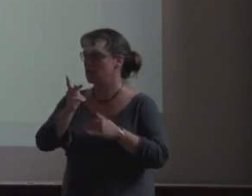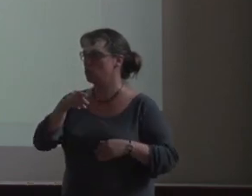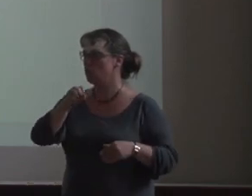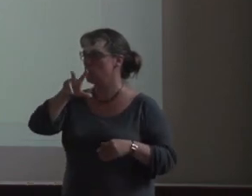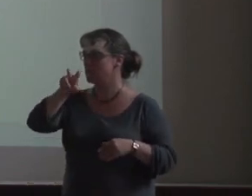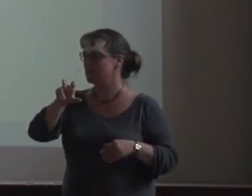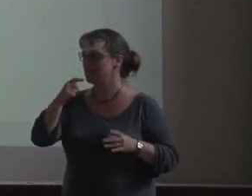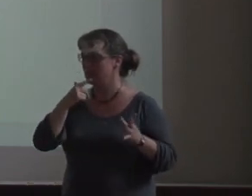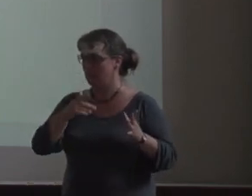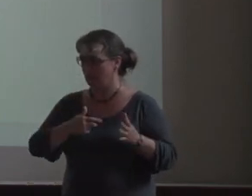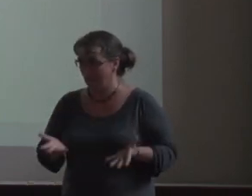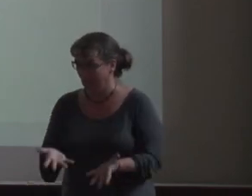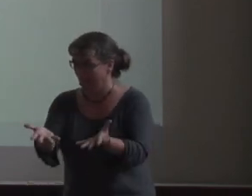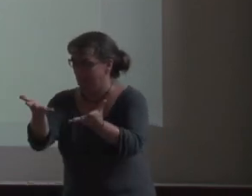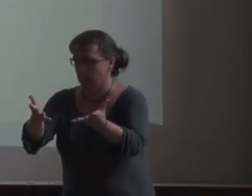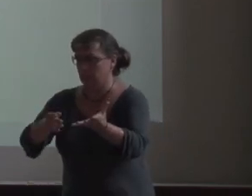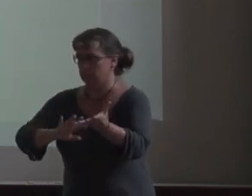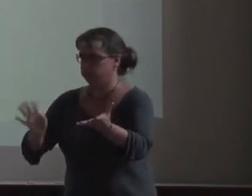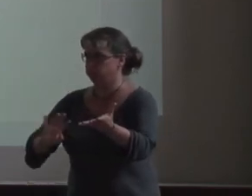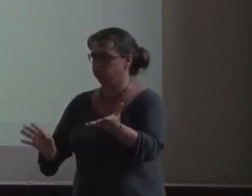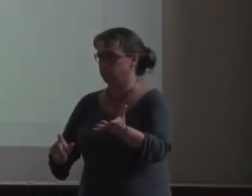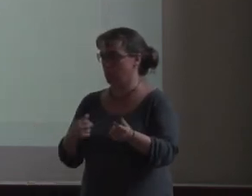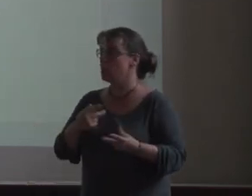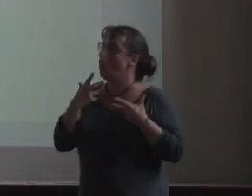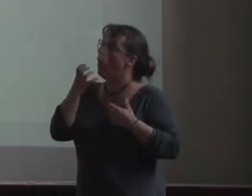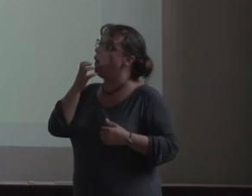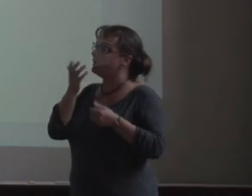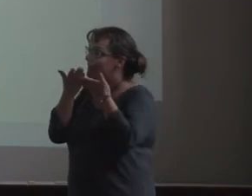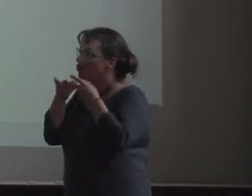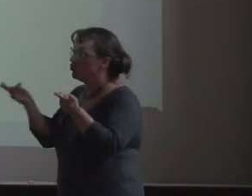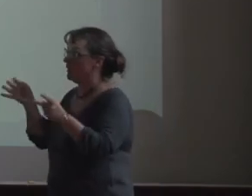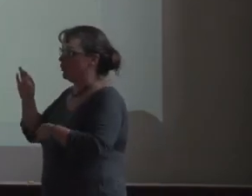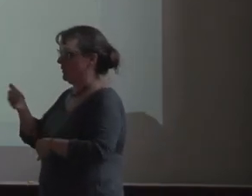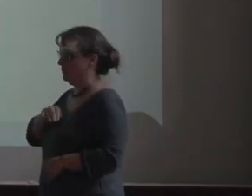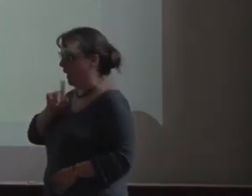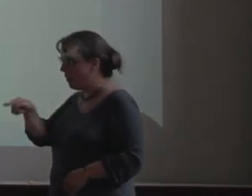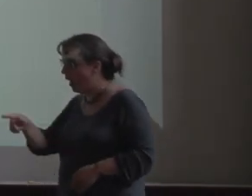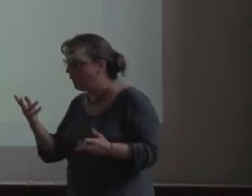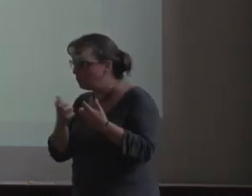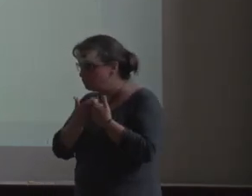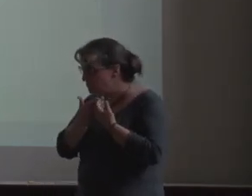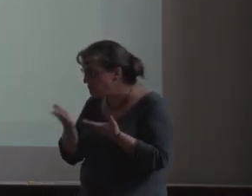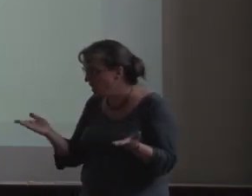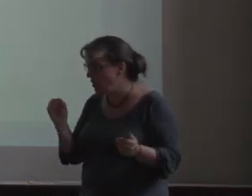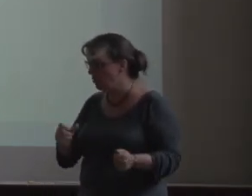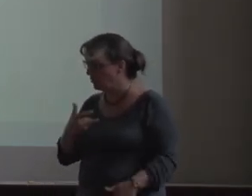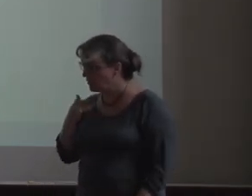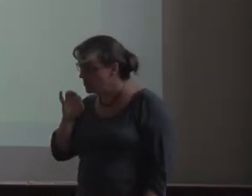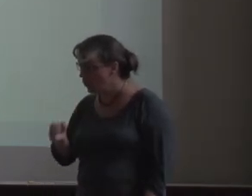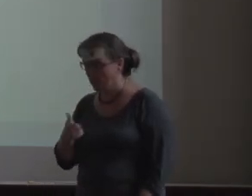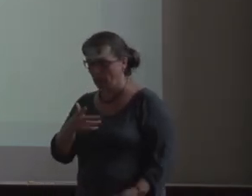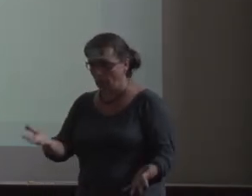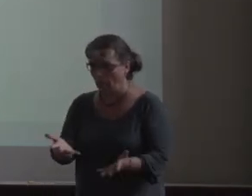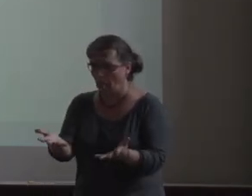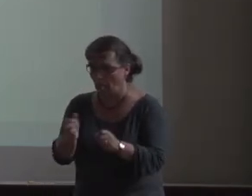c'est... Alors, à la fois, j'aimerais bien le publier parce que c'est un exemple qui est relativement simple et qui peut servir de tutoriel, mais j'ai pas